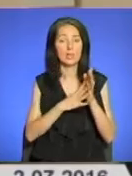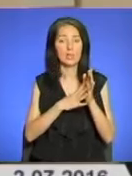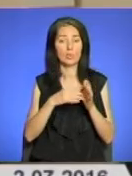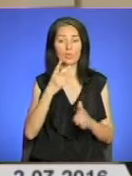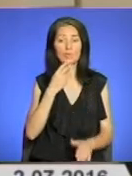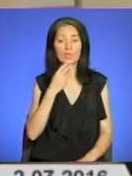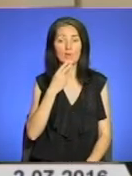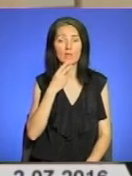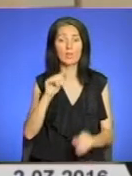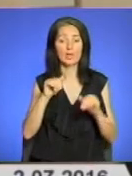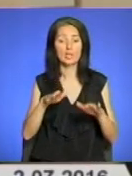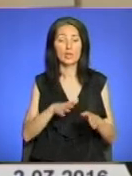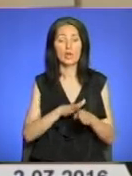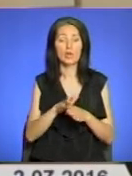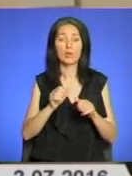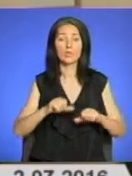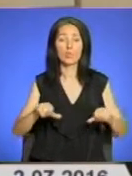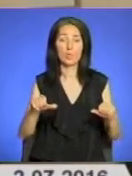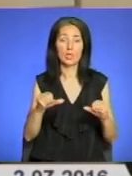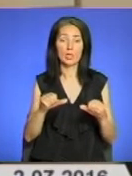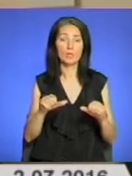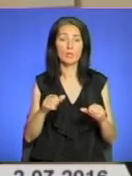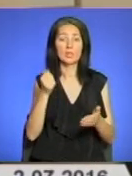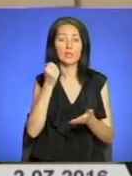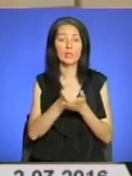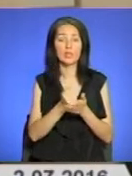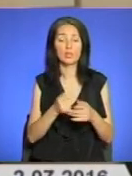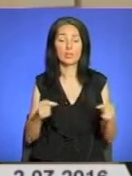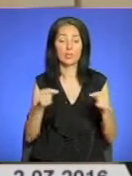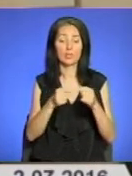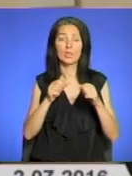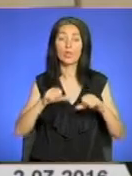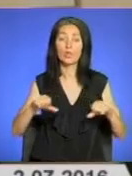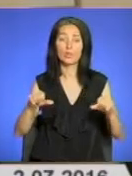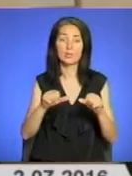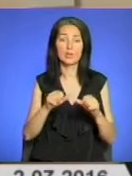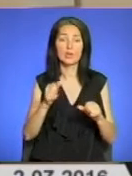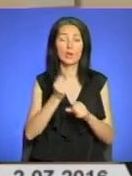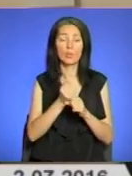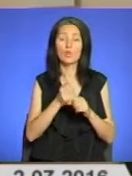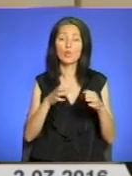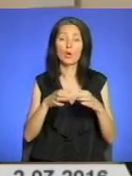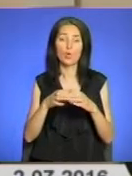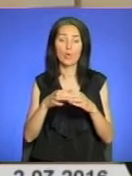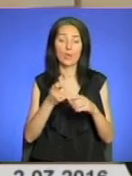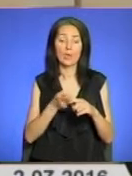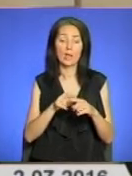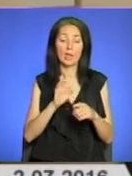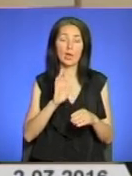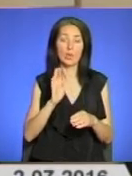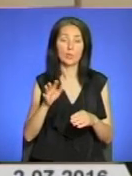червня рішенням виконавчого комітету затверджена відповідна комісія і робоча група, яка